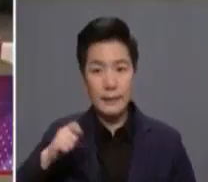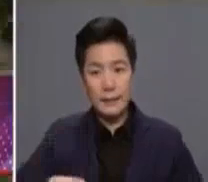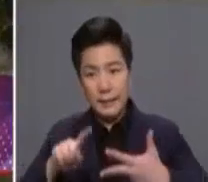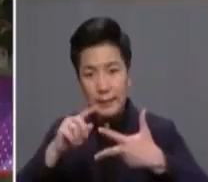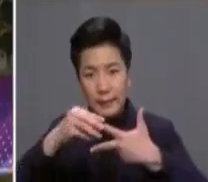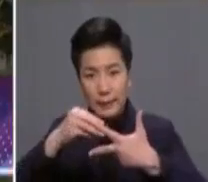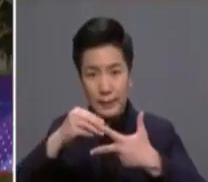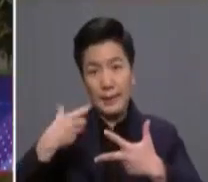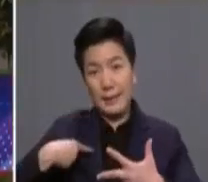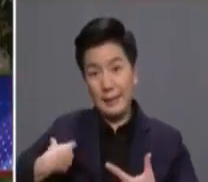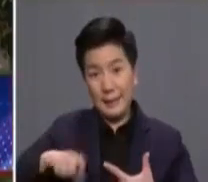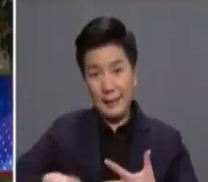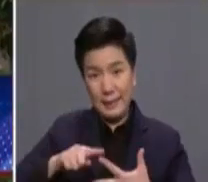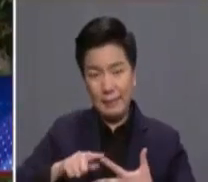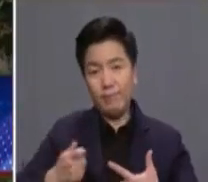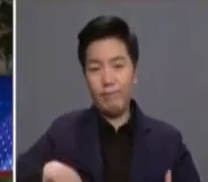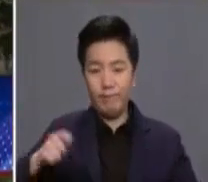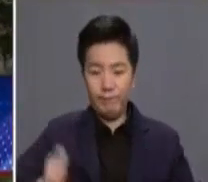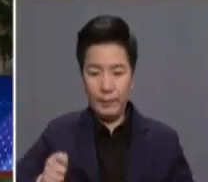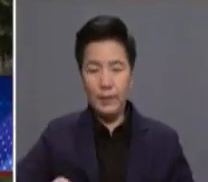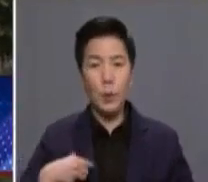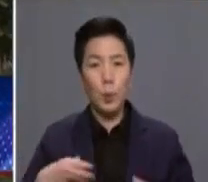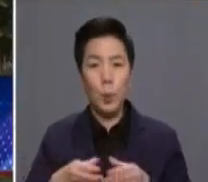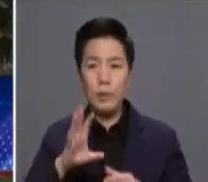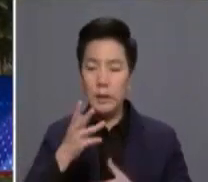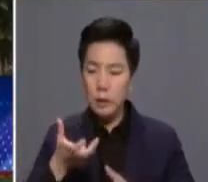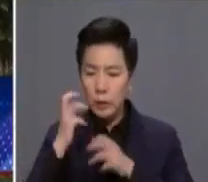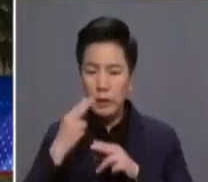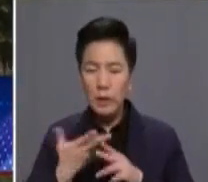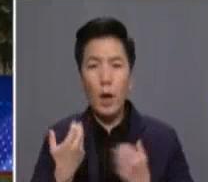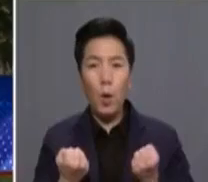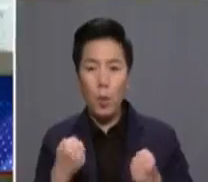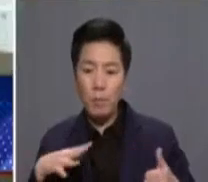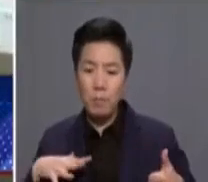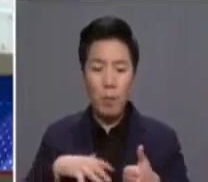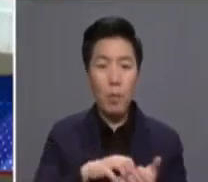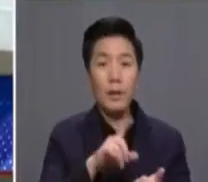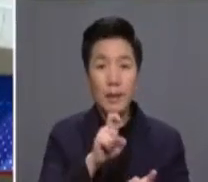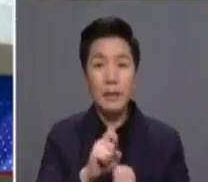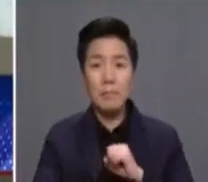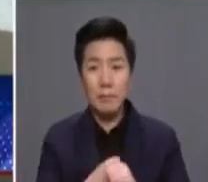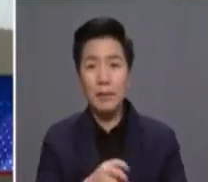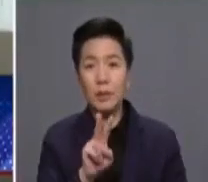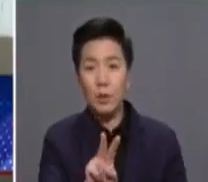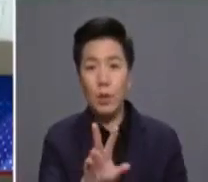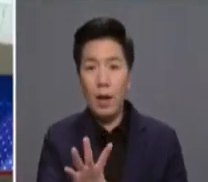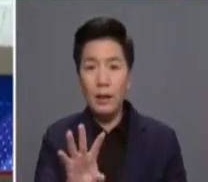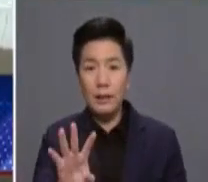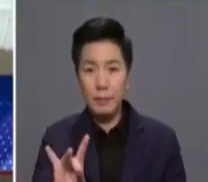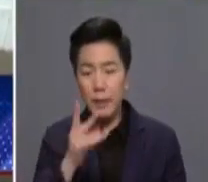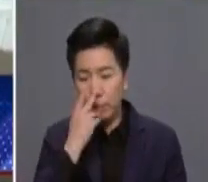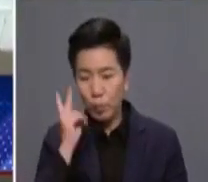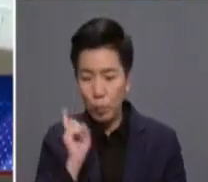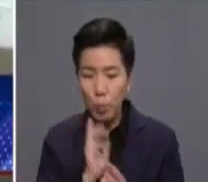ณ์ภาค4นะครับในคดีที่สร้างพยานหลักฐานเท็จขอรื้อฟื้นคดีครูจอมทรัพย์ขับรถชนคนตายปี48นะฮะและจากการสอบสวนก็